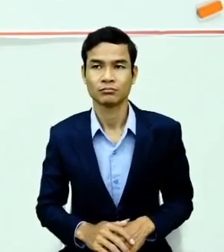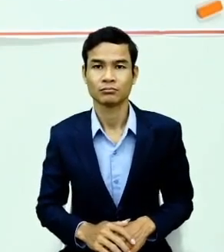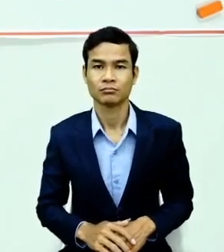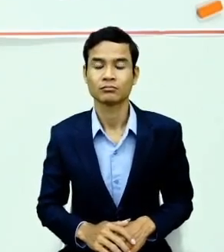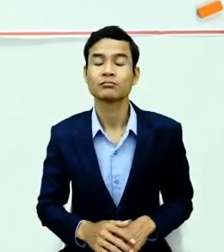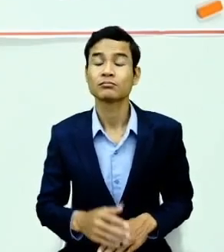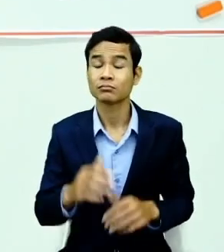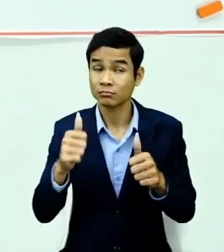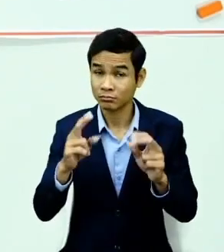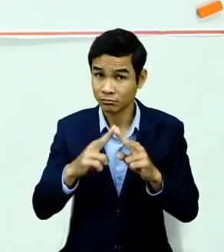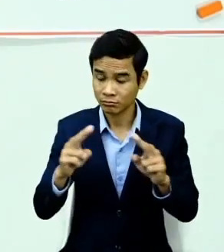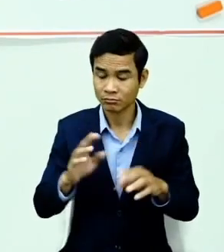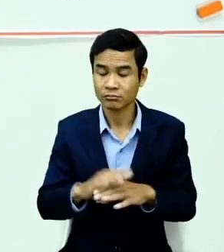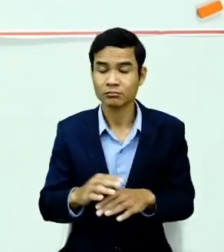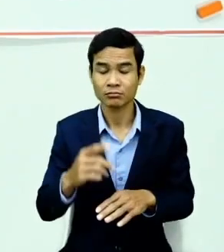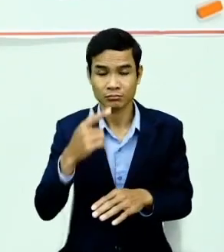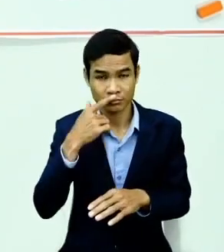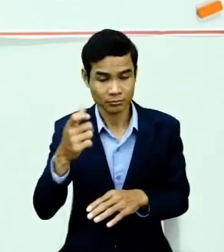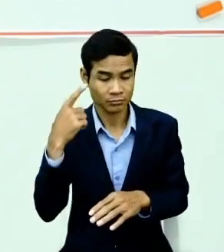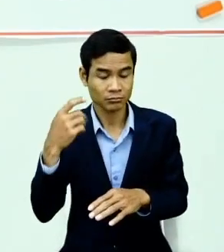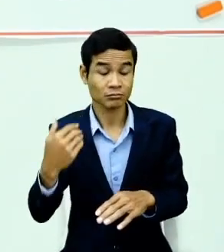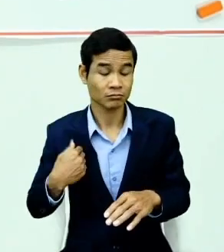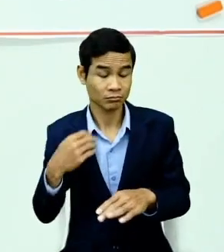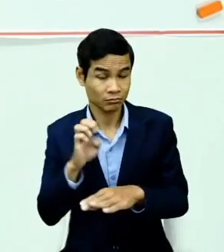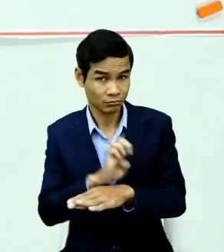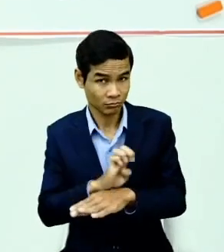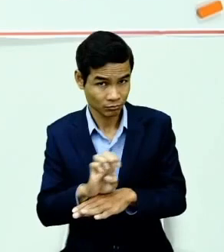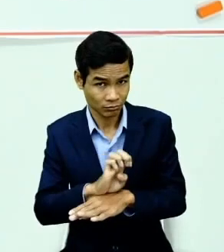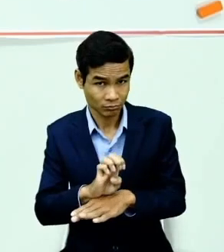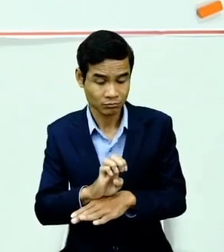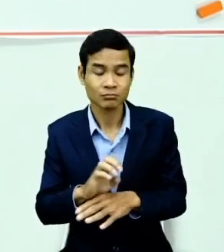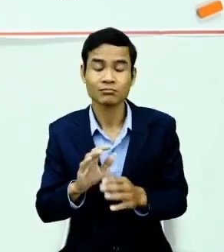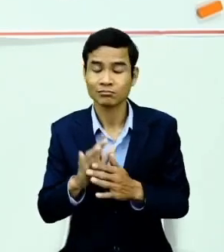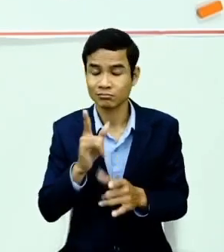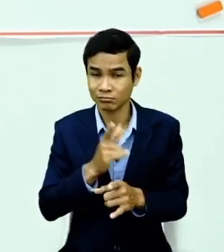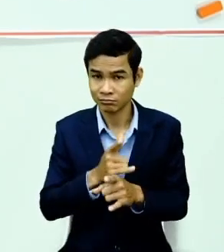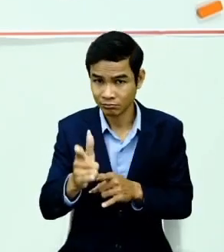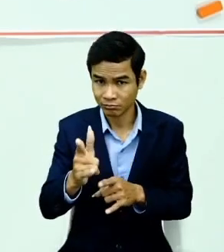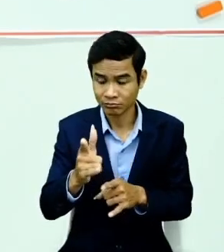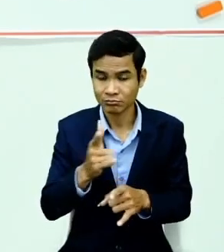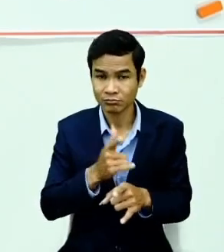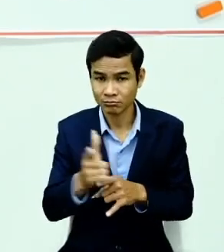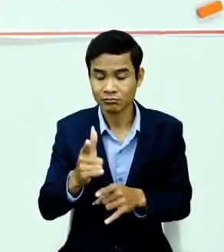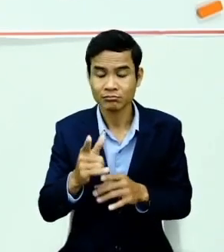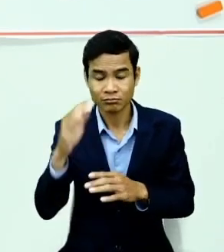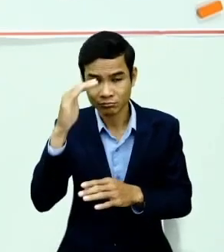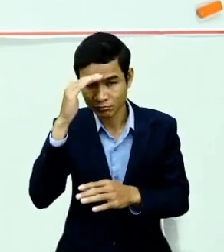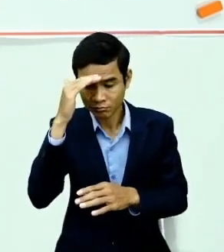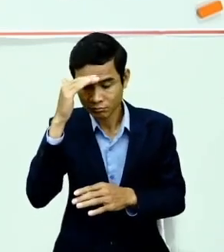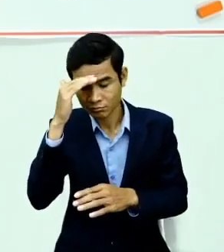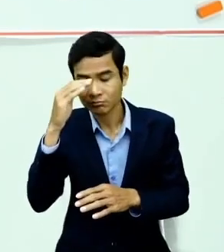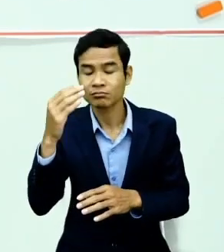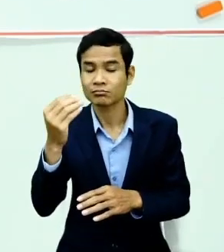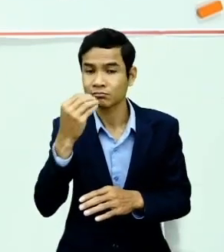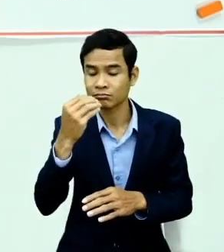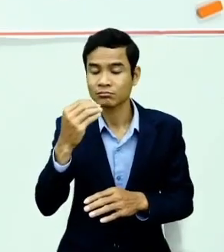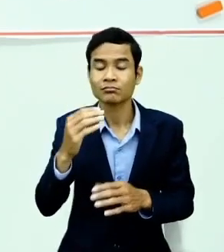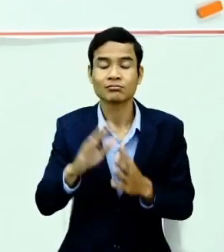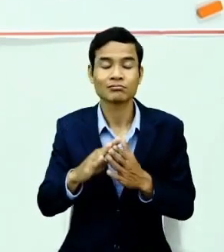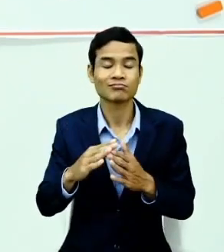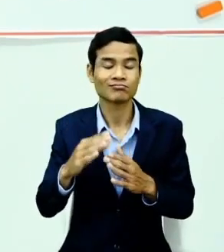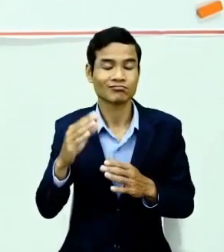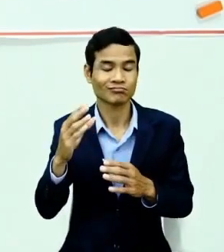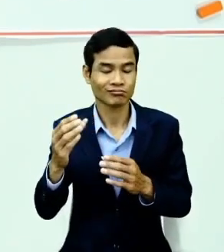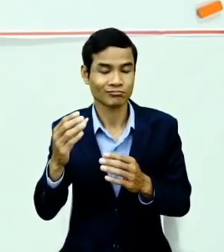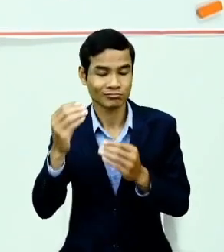chà là ổn nè bốc mai miền phía đẹp kết bỏ cóp rồi bò rực xí chà đàm bấy cột công chỉ bập hiệp cổ